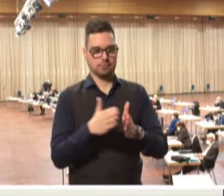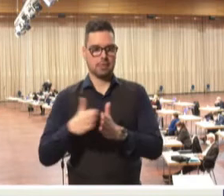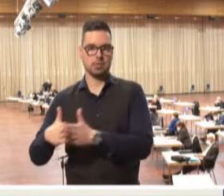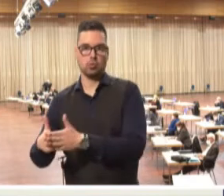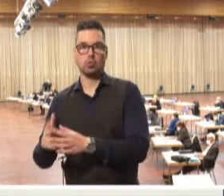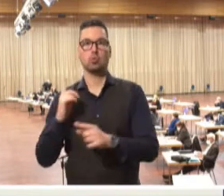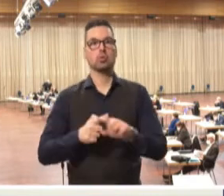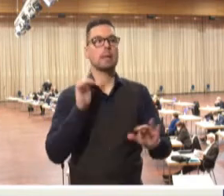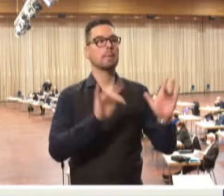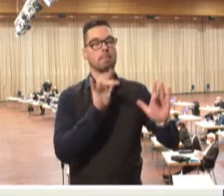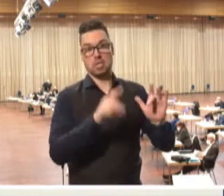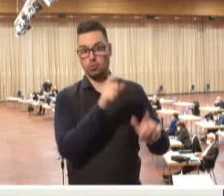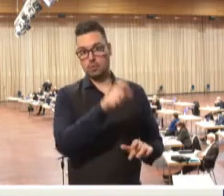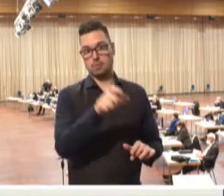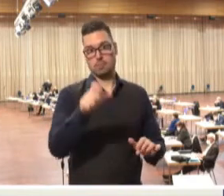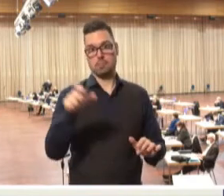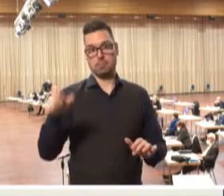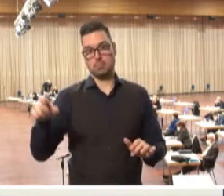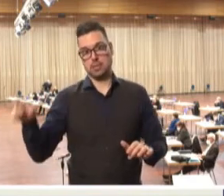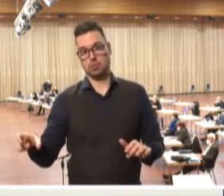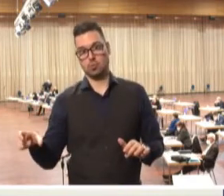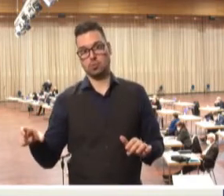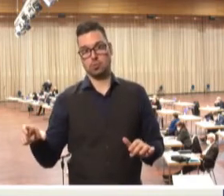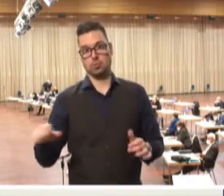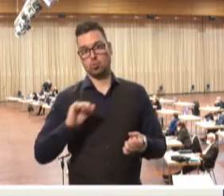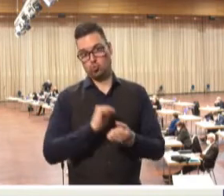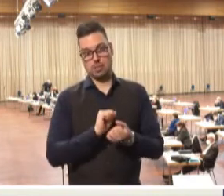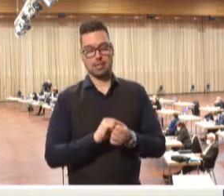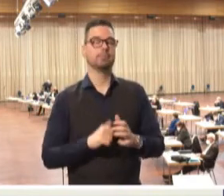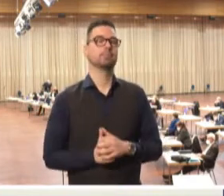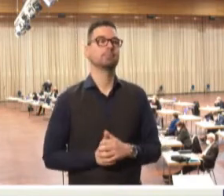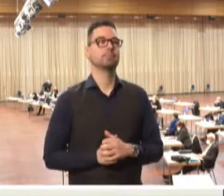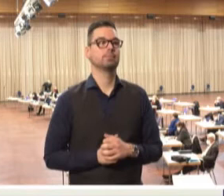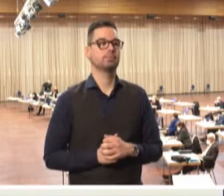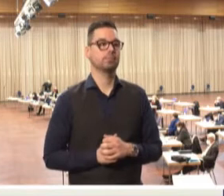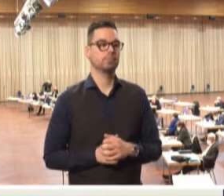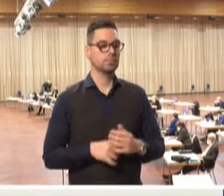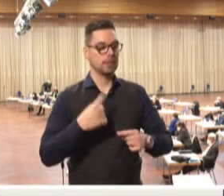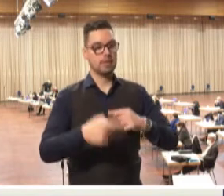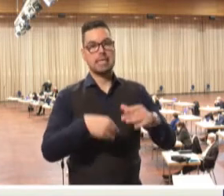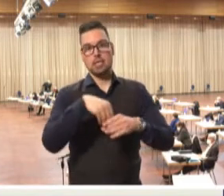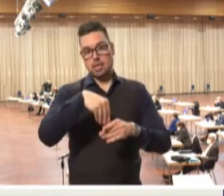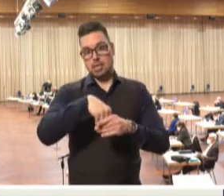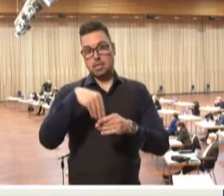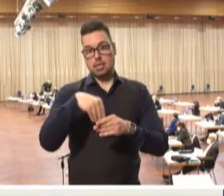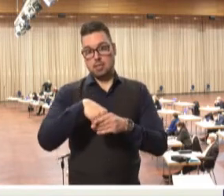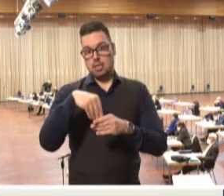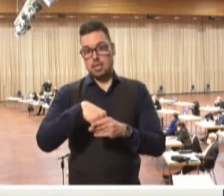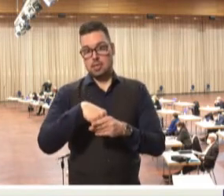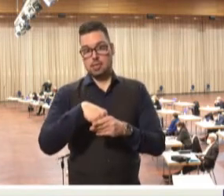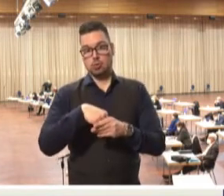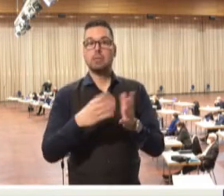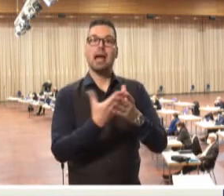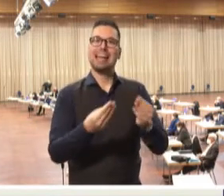Stellungnahmen der Betroffenen eine einheitliche Drucksache. Die weitere inhaltliche Auseinandersetzung mit